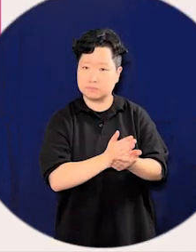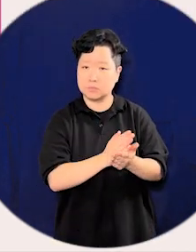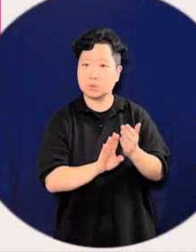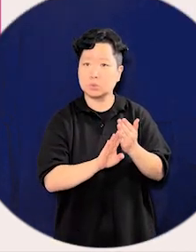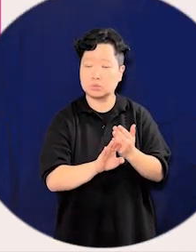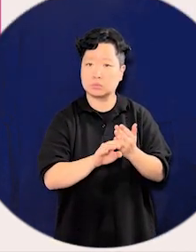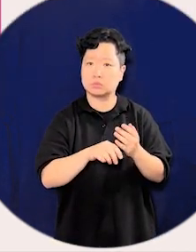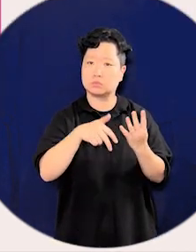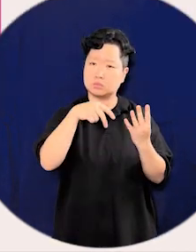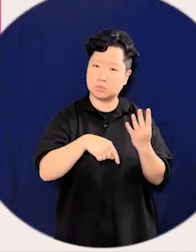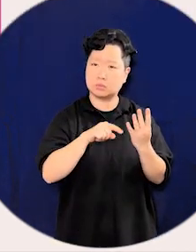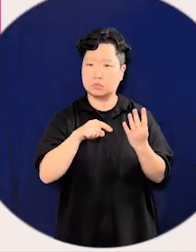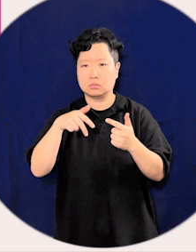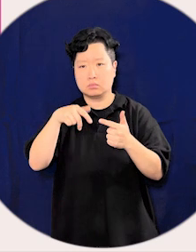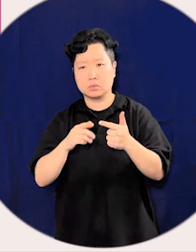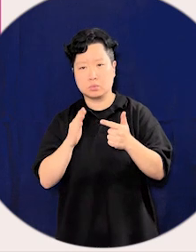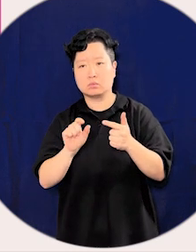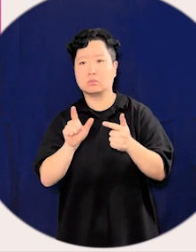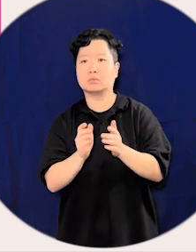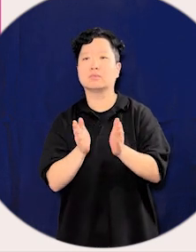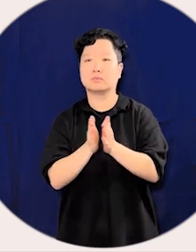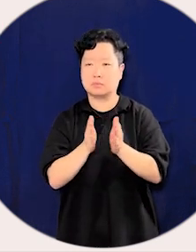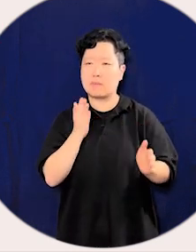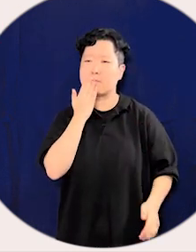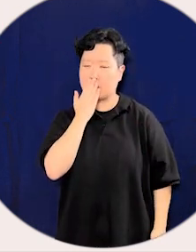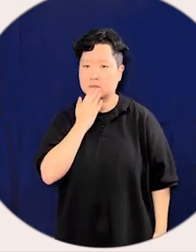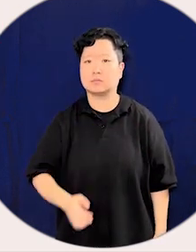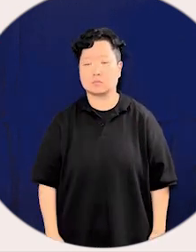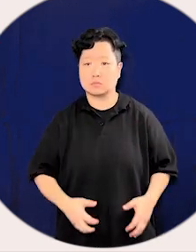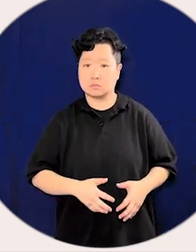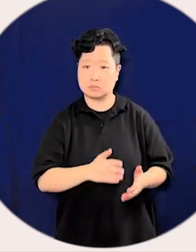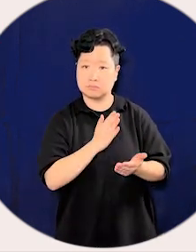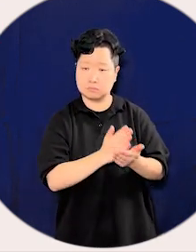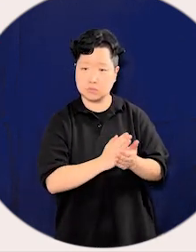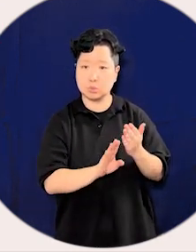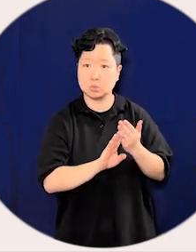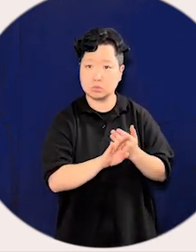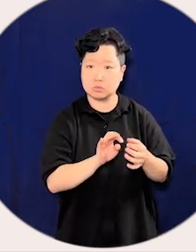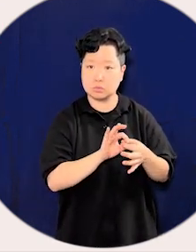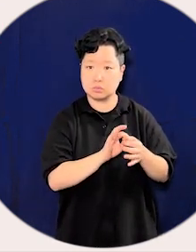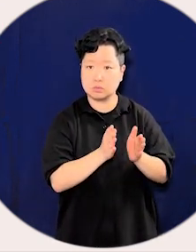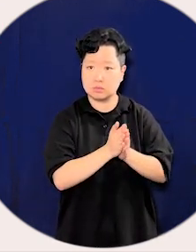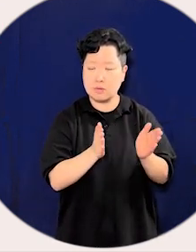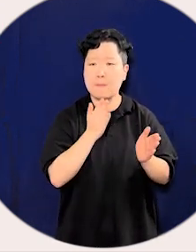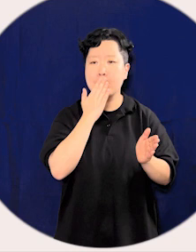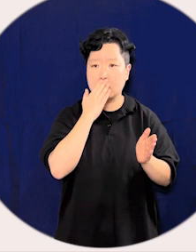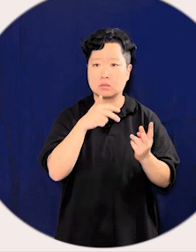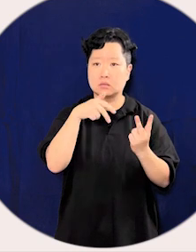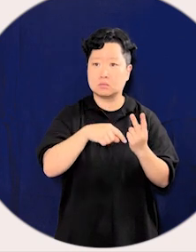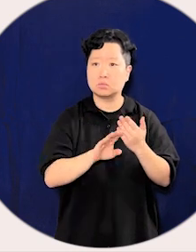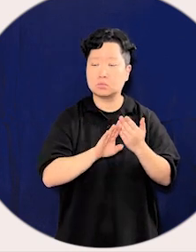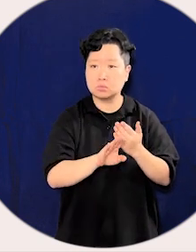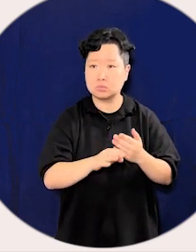중지 후 4주에서 6주가 지나면 월경이 시작될 수 있습니다. 임신 중지 이후 성관계할 준비가 되었으면 시작해도